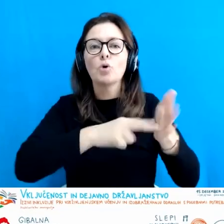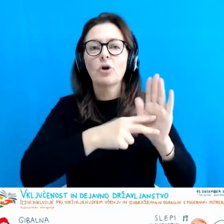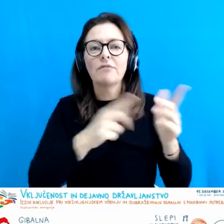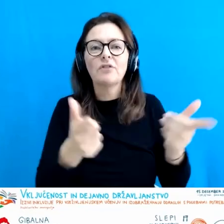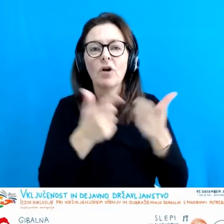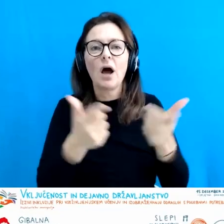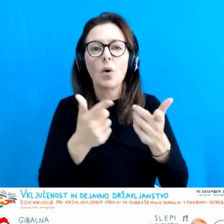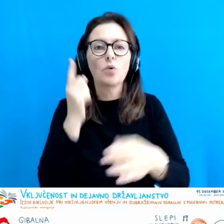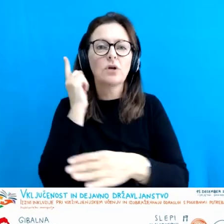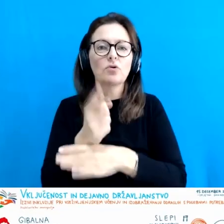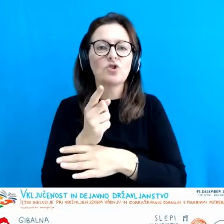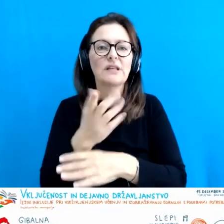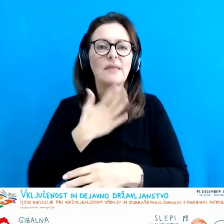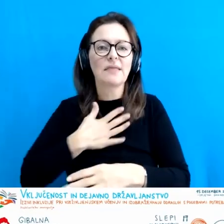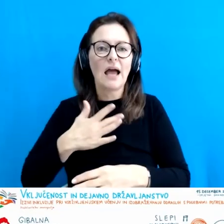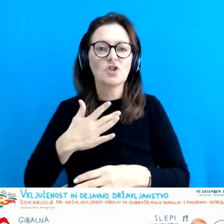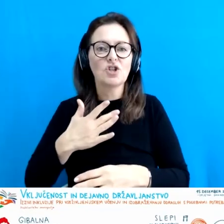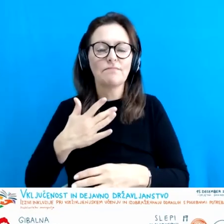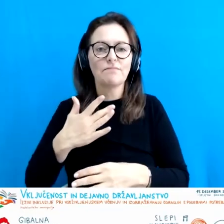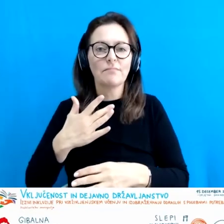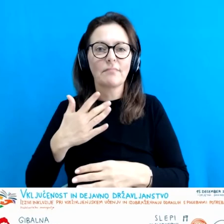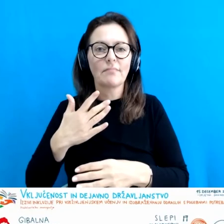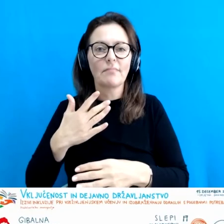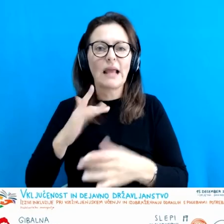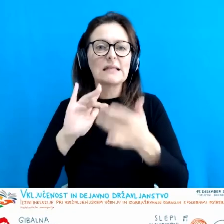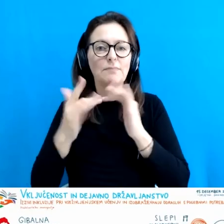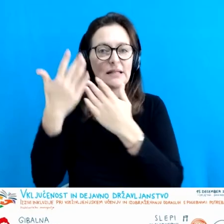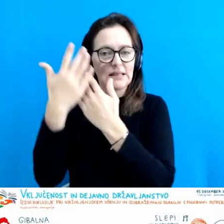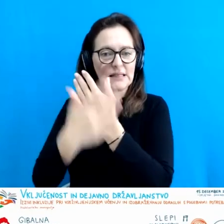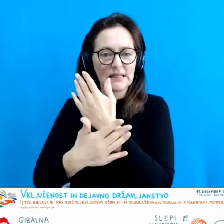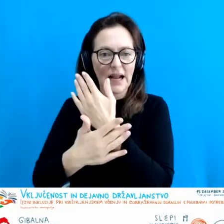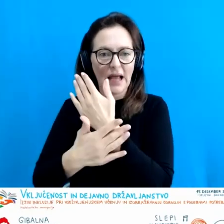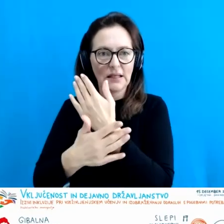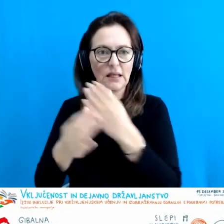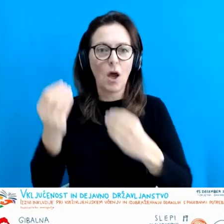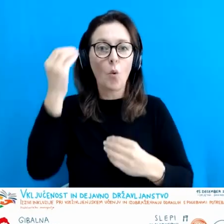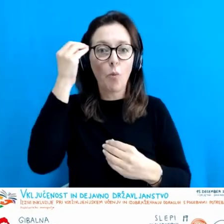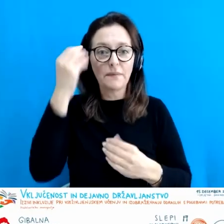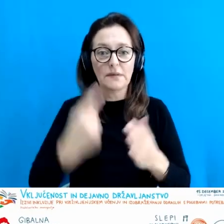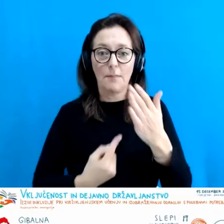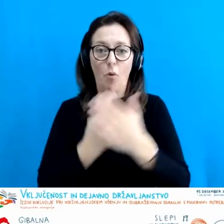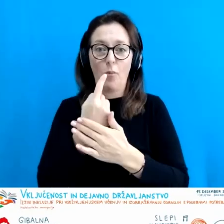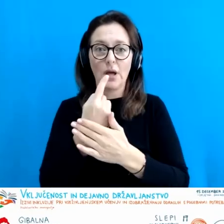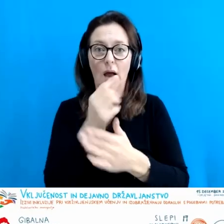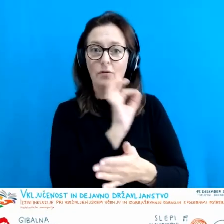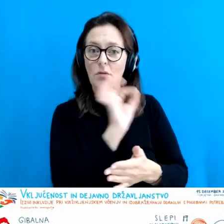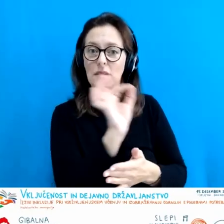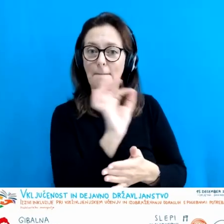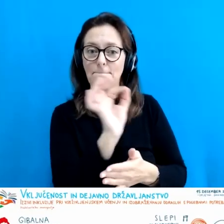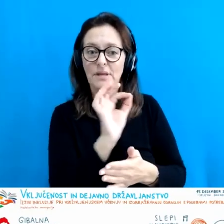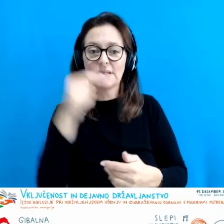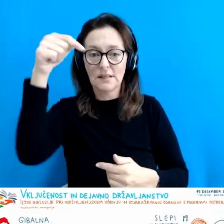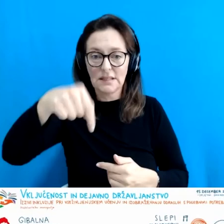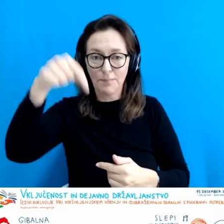strani. Izpis upam, da se bo pojavil na ekranu. Ja, v